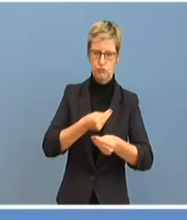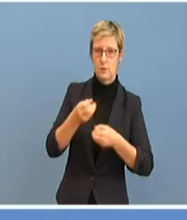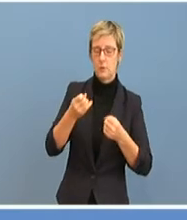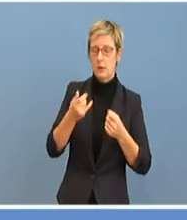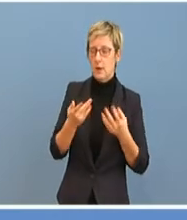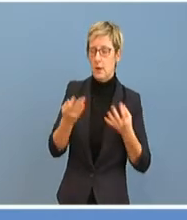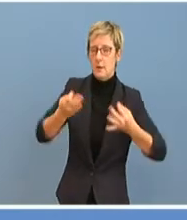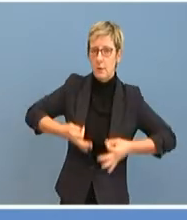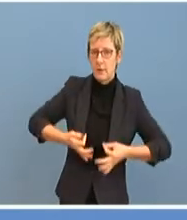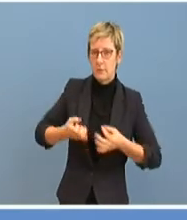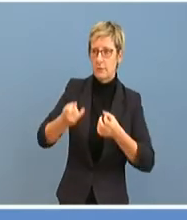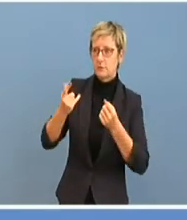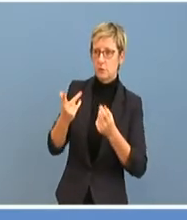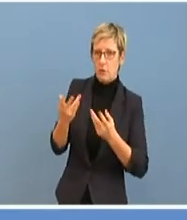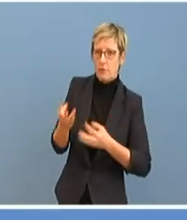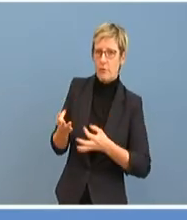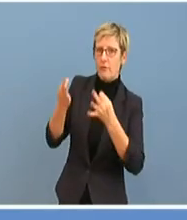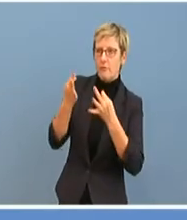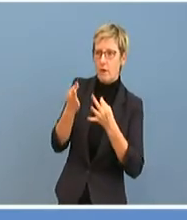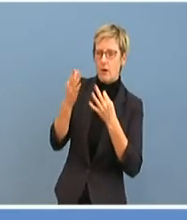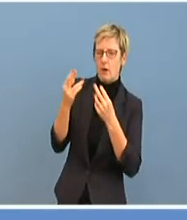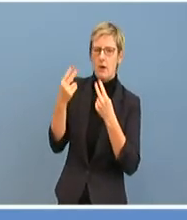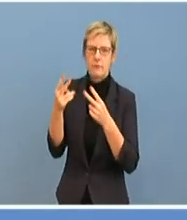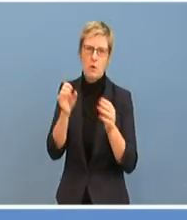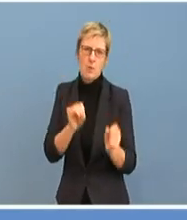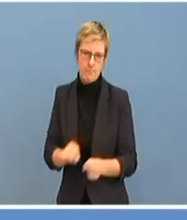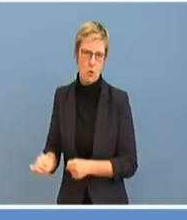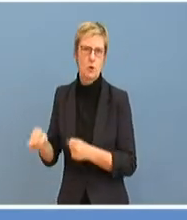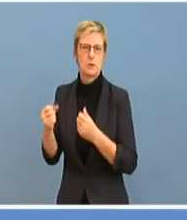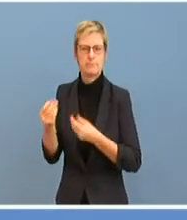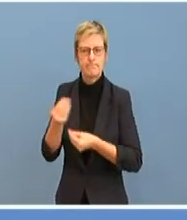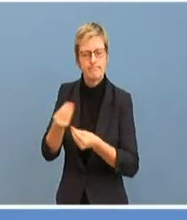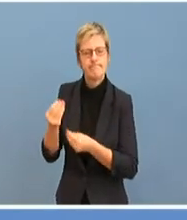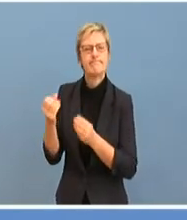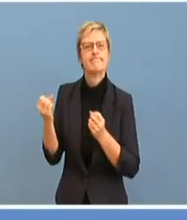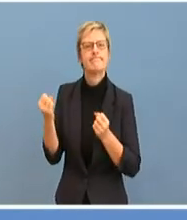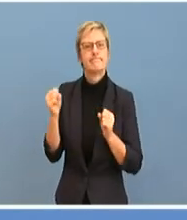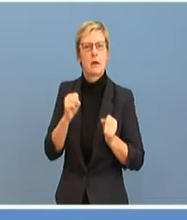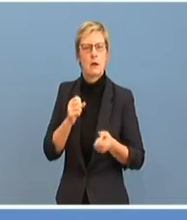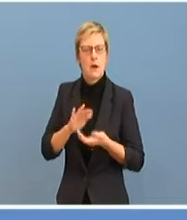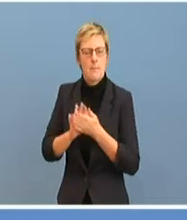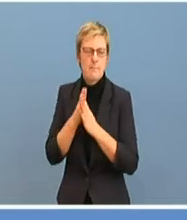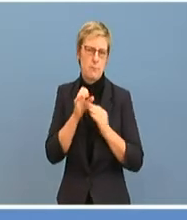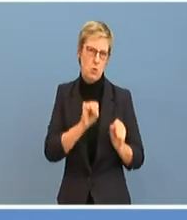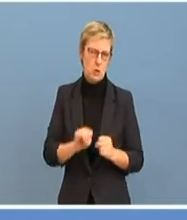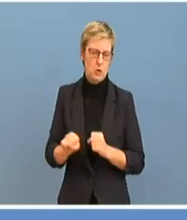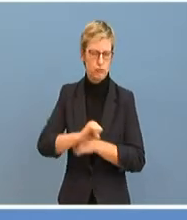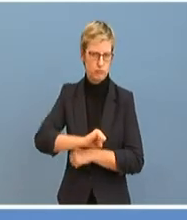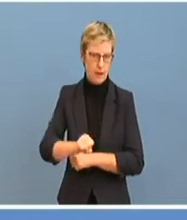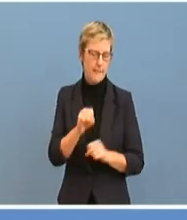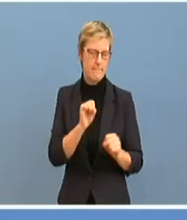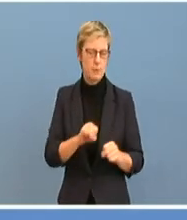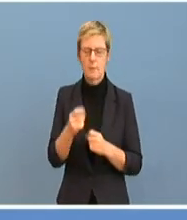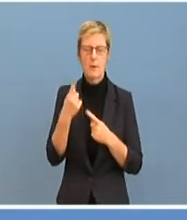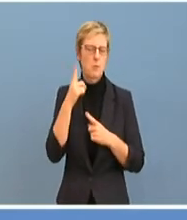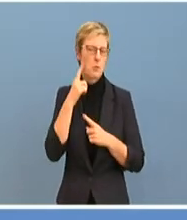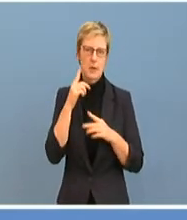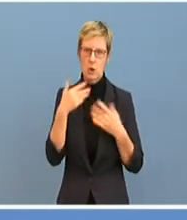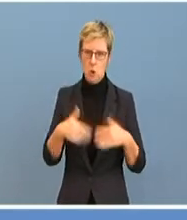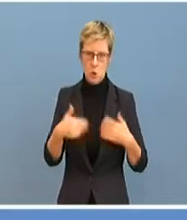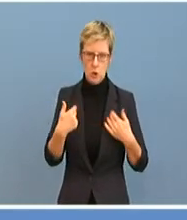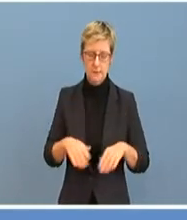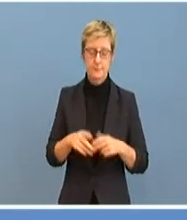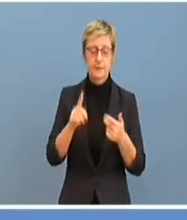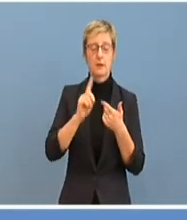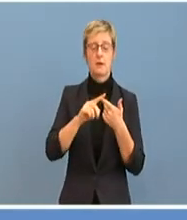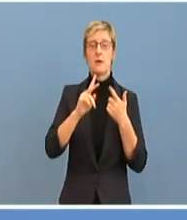dort solche Fragen jederzeit geklärt werden. Die zweite Frage, Sie fragen, kann es da neue